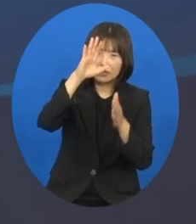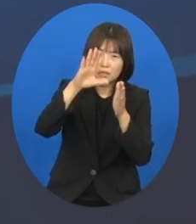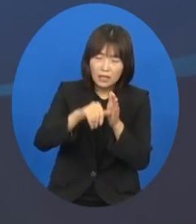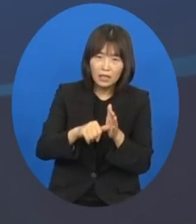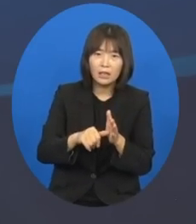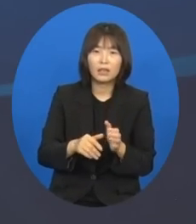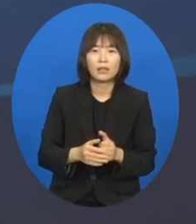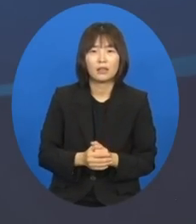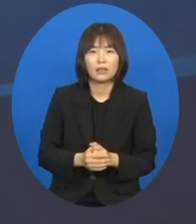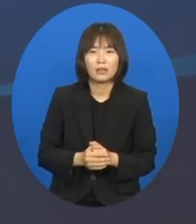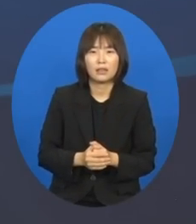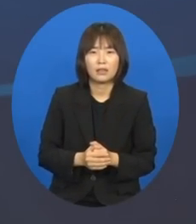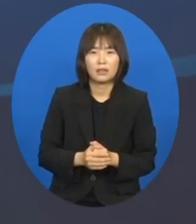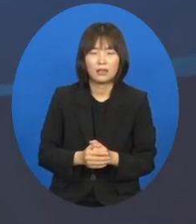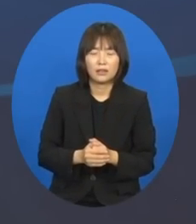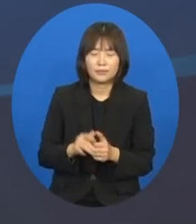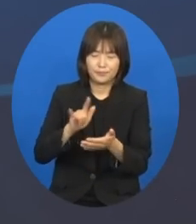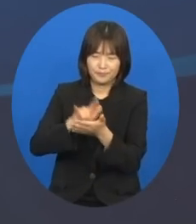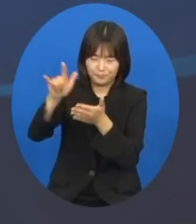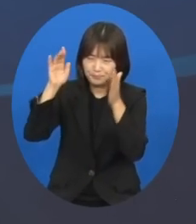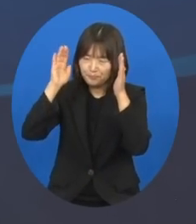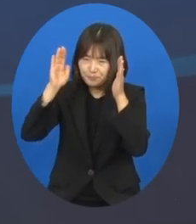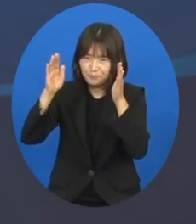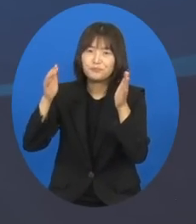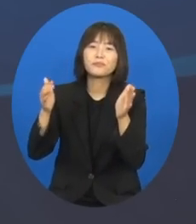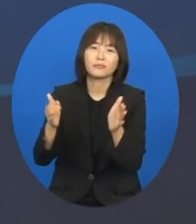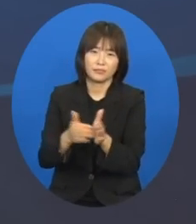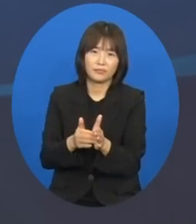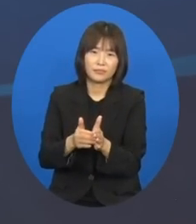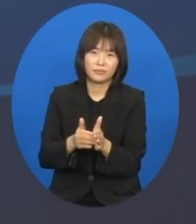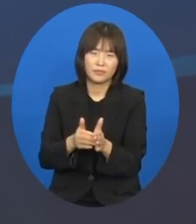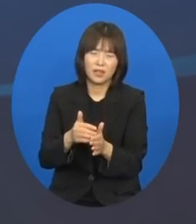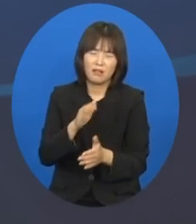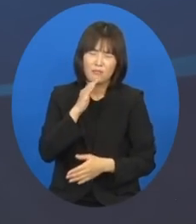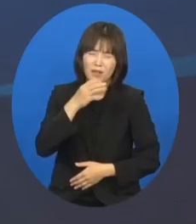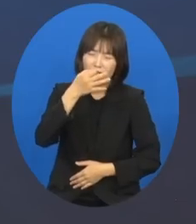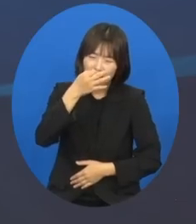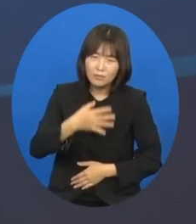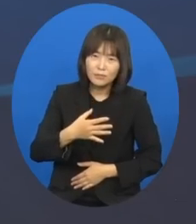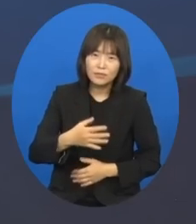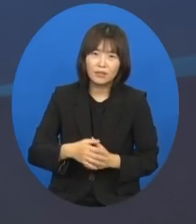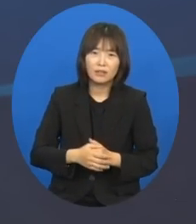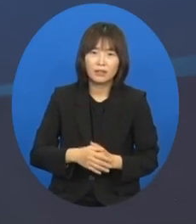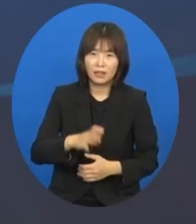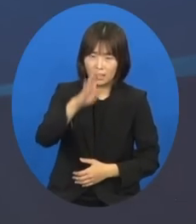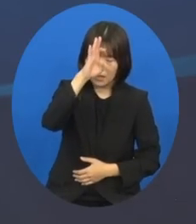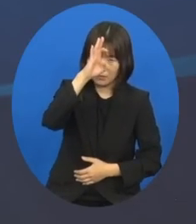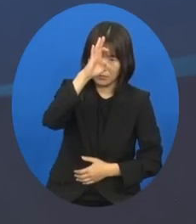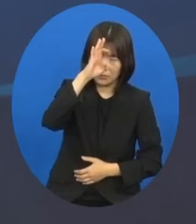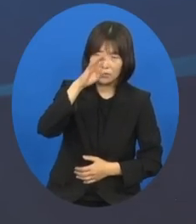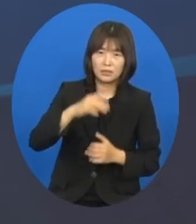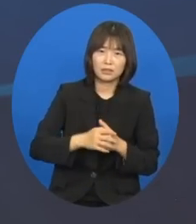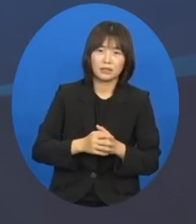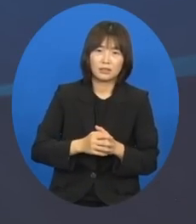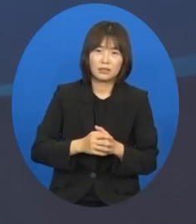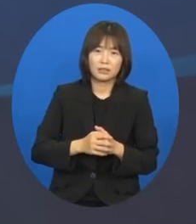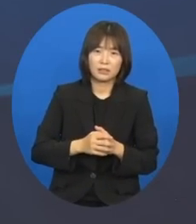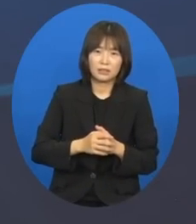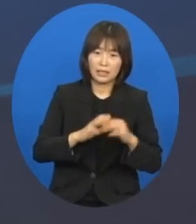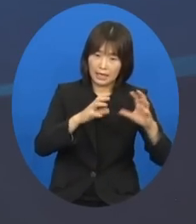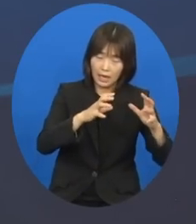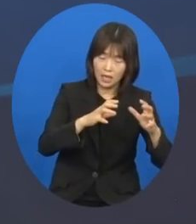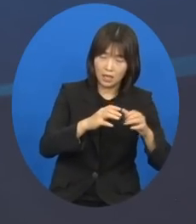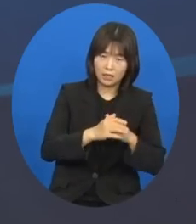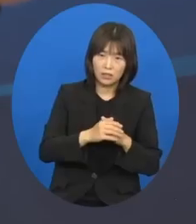갔습니다 너무너무 힘들더군요 다행히 IMF 국가에서 미국 유학원 학생들은